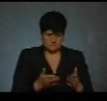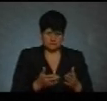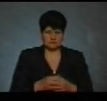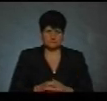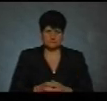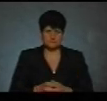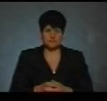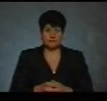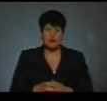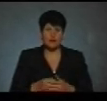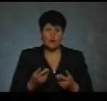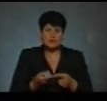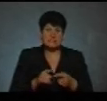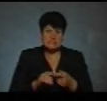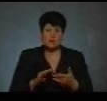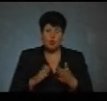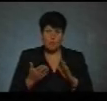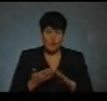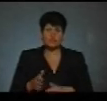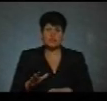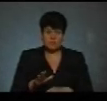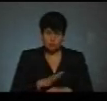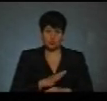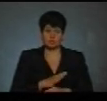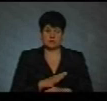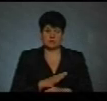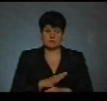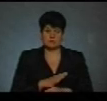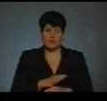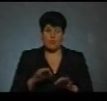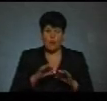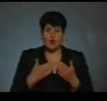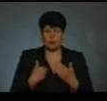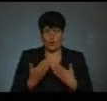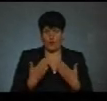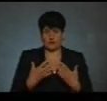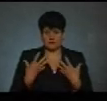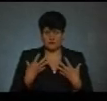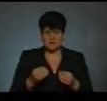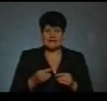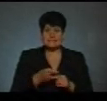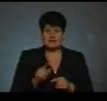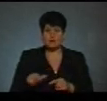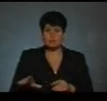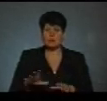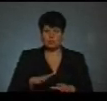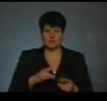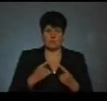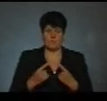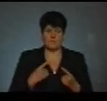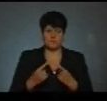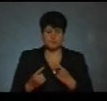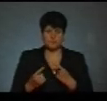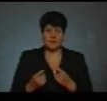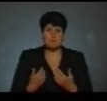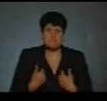говорив. Тобто ці домовленості були якраз, про які я говорив, якраз цими людьми були оговорені.